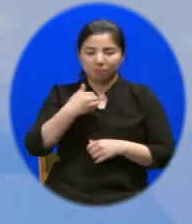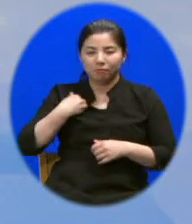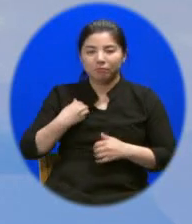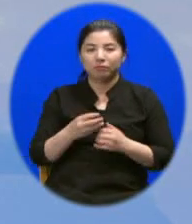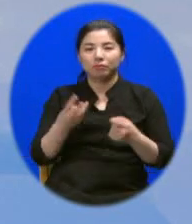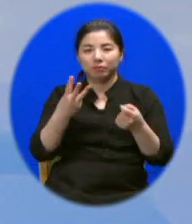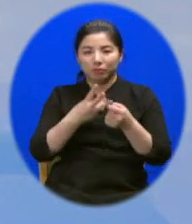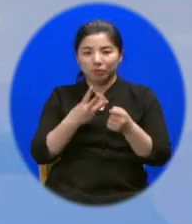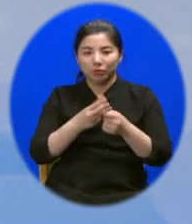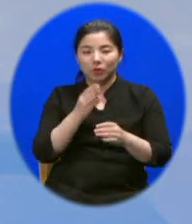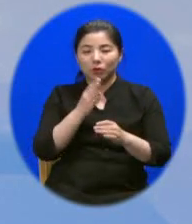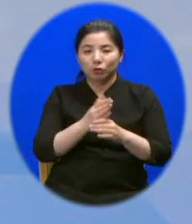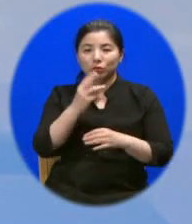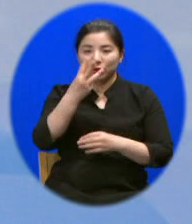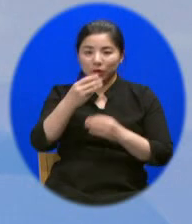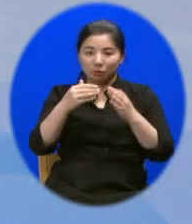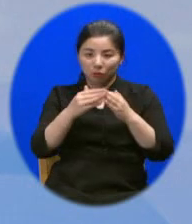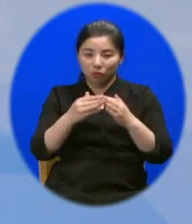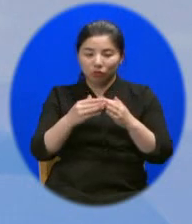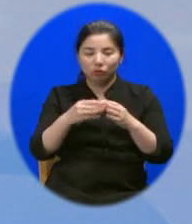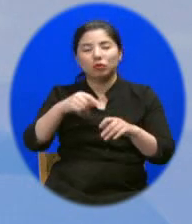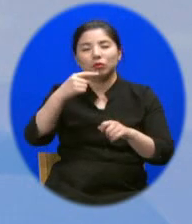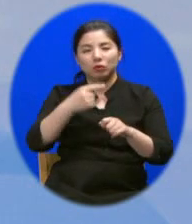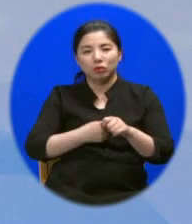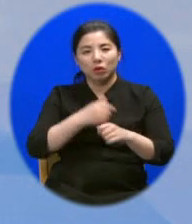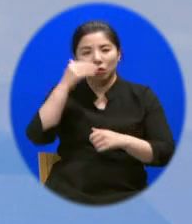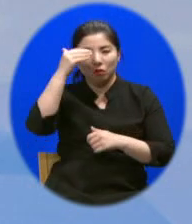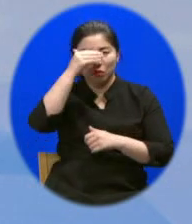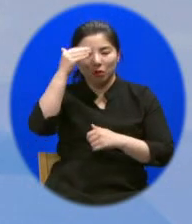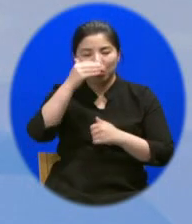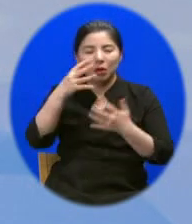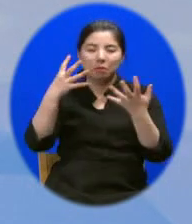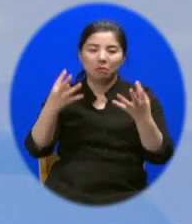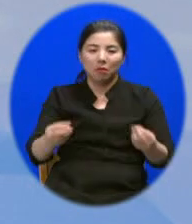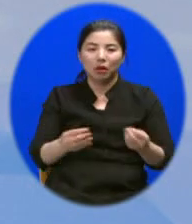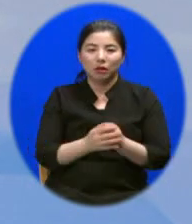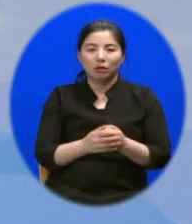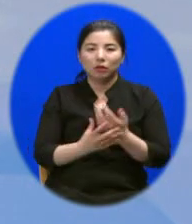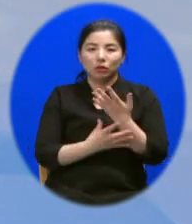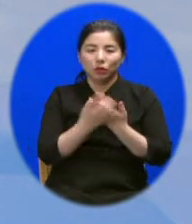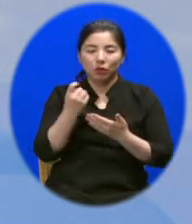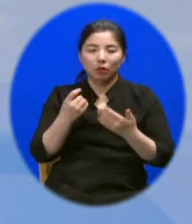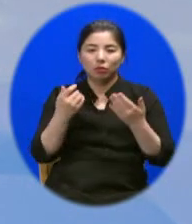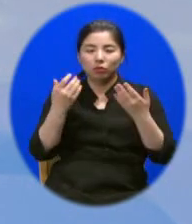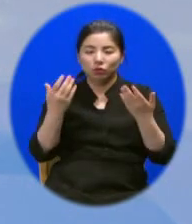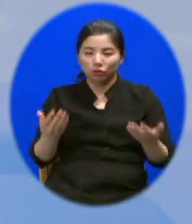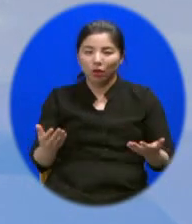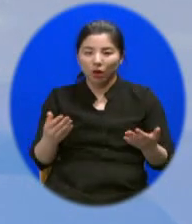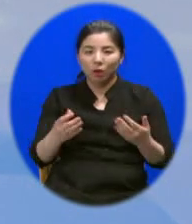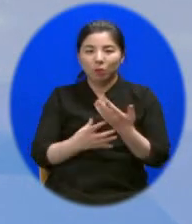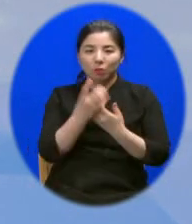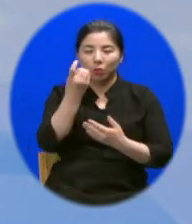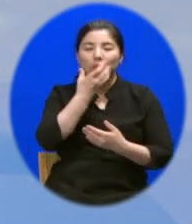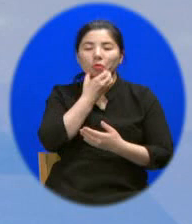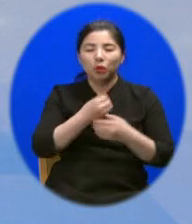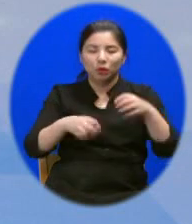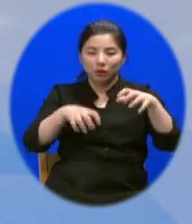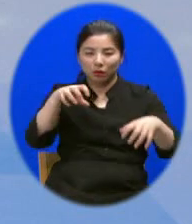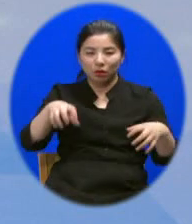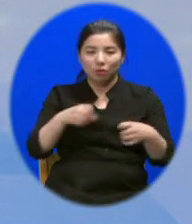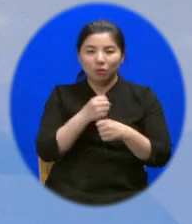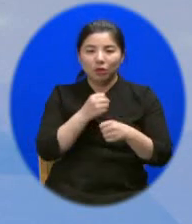셋째 중 부상 군에는 천재적인 강강 자원이 산재되어 있습니다 종합 휴양 복지 타원을 조성해서 어